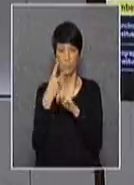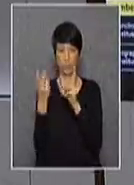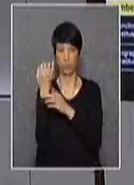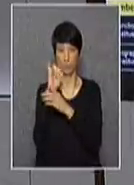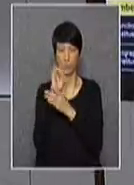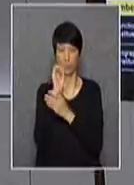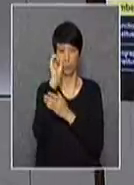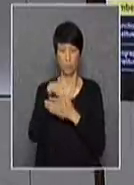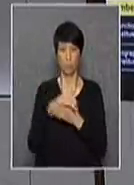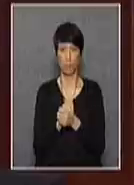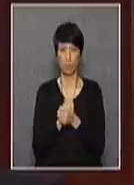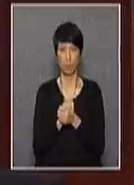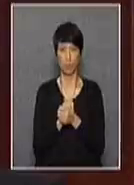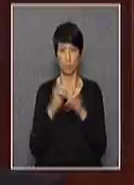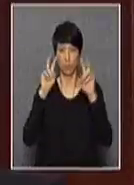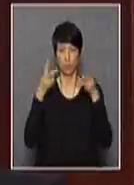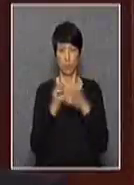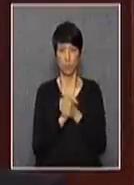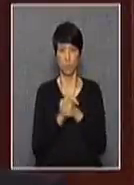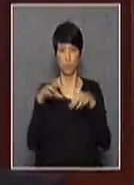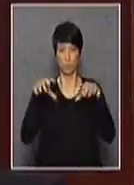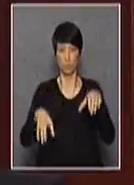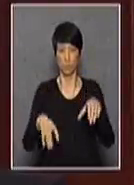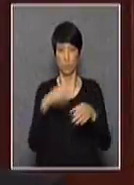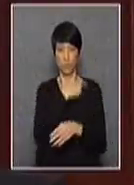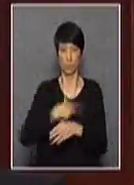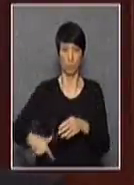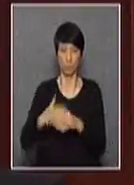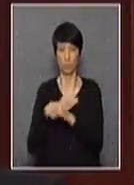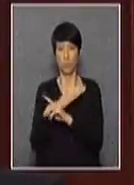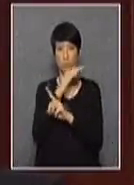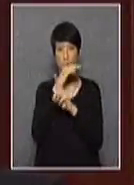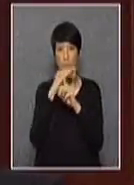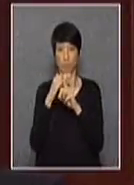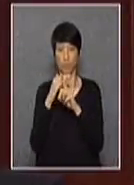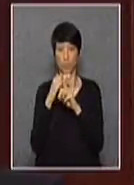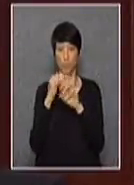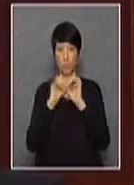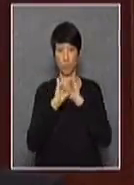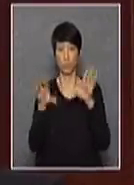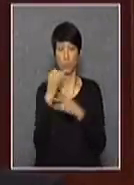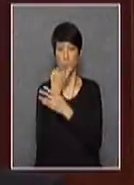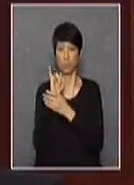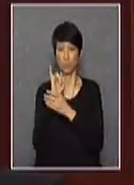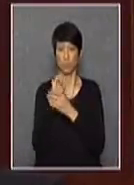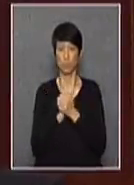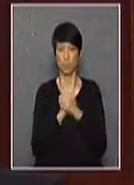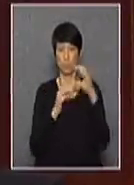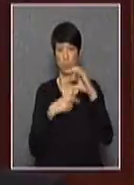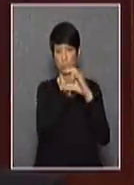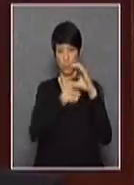12位反對，沒人棄權。議題未獲得兩部分在席委員分別以過半數贊成。我宣布修正案被否決。陳志全議員，請你動議